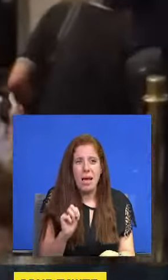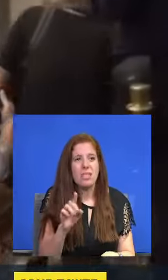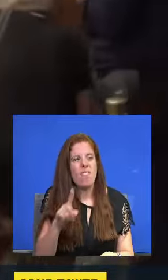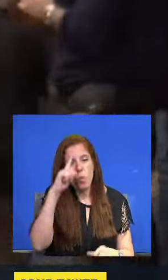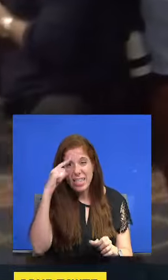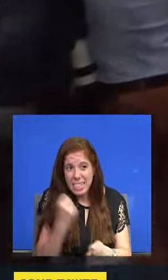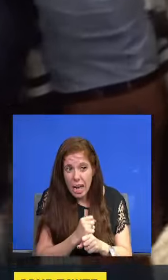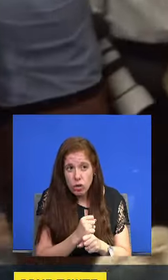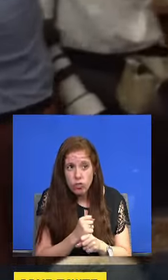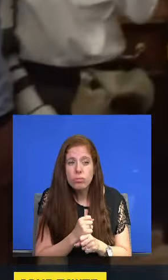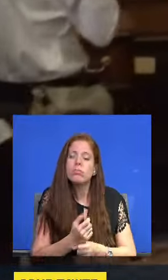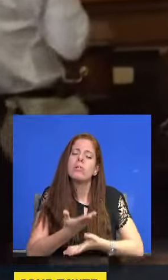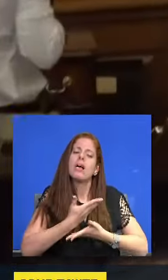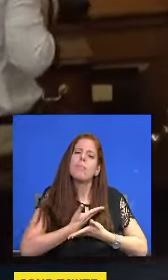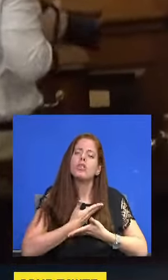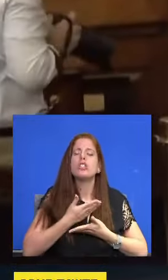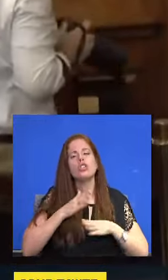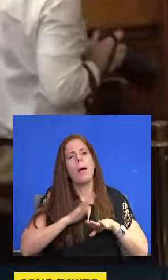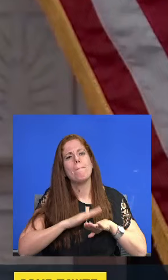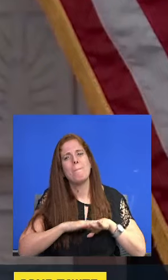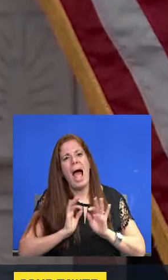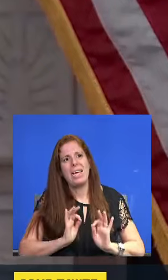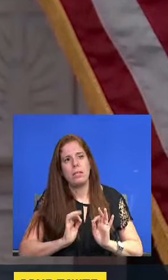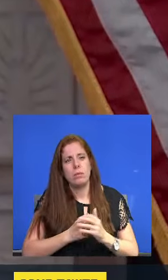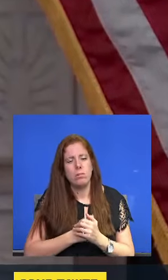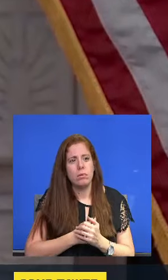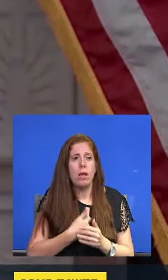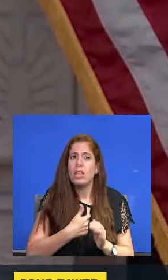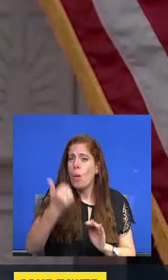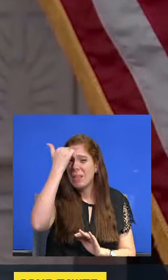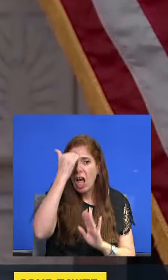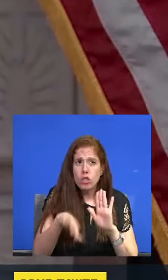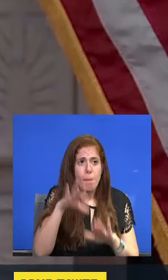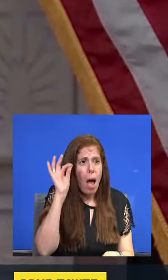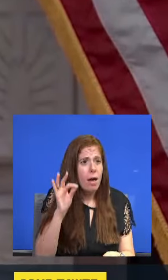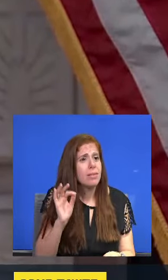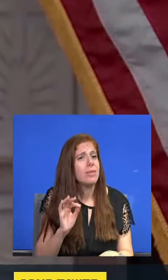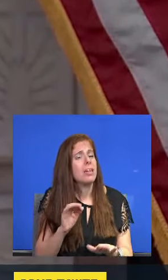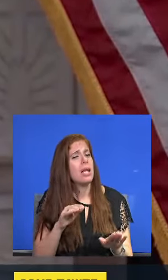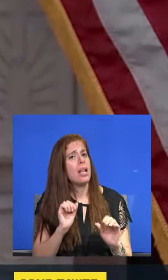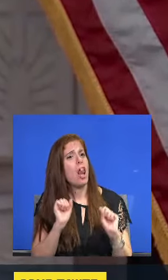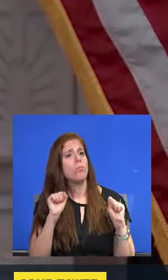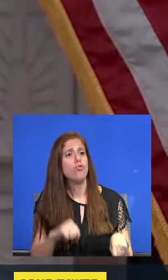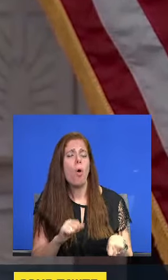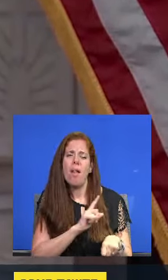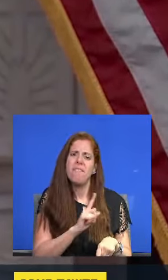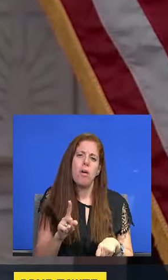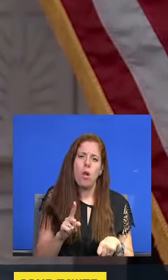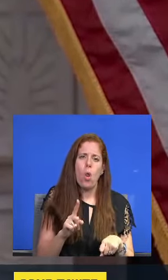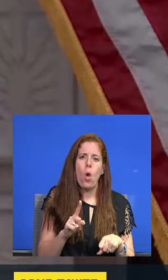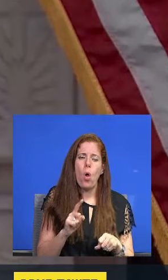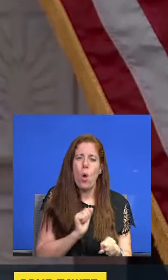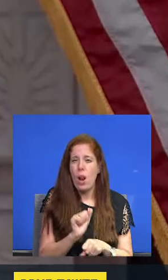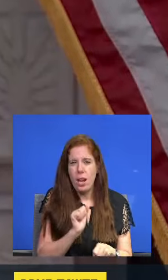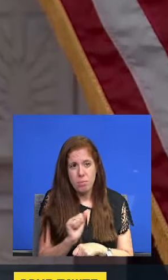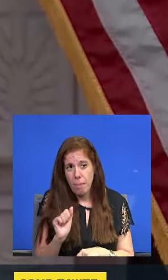דווקא לאמץ גישה פרקטית. I don't regret standing up for choosing governance over grievance.